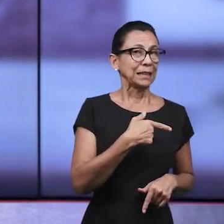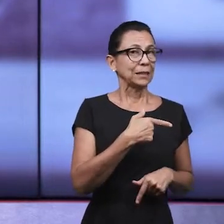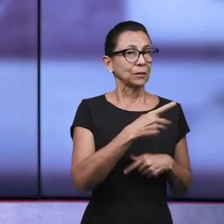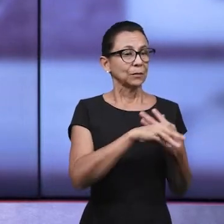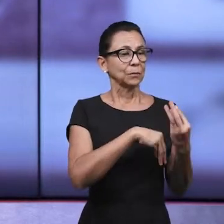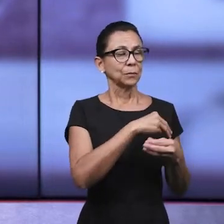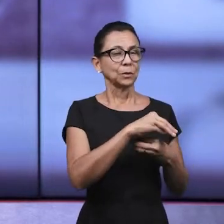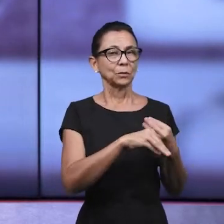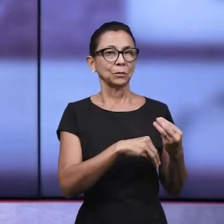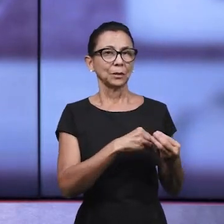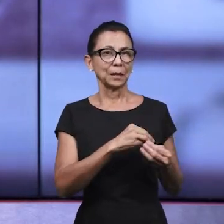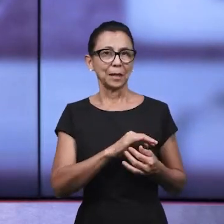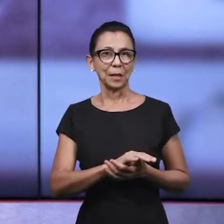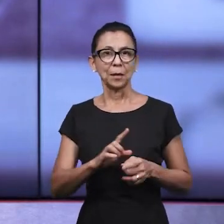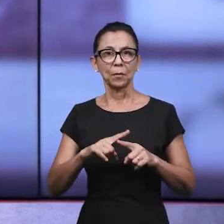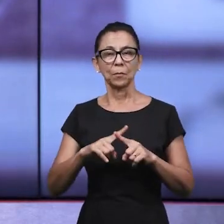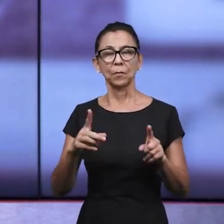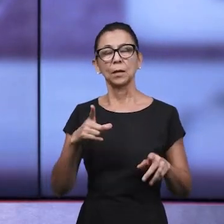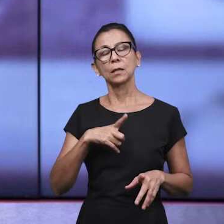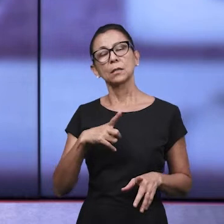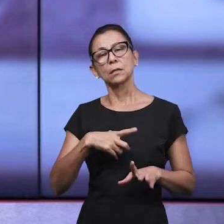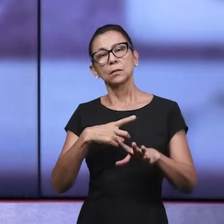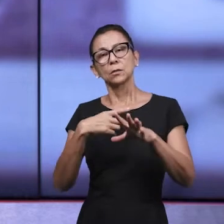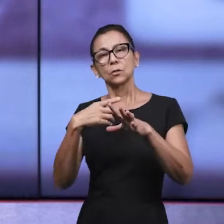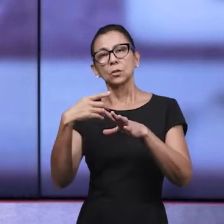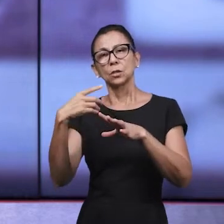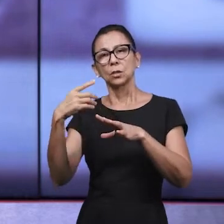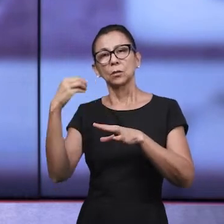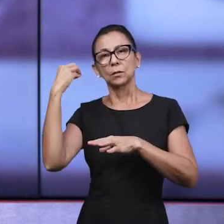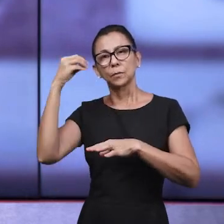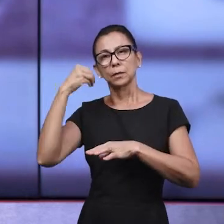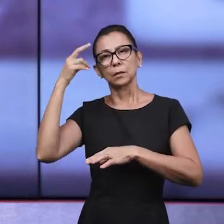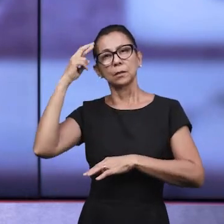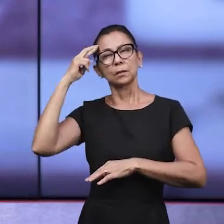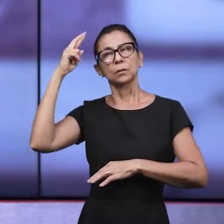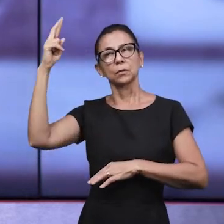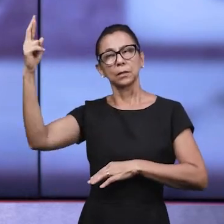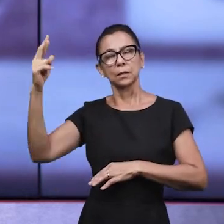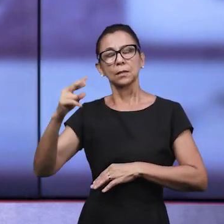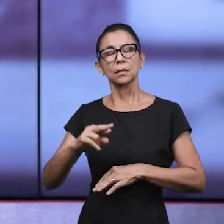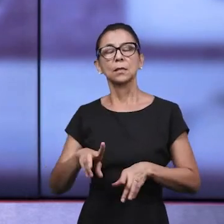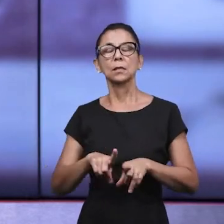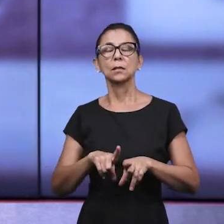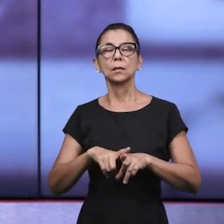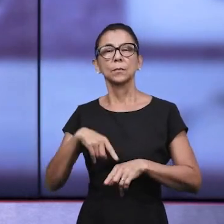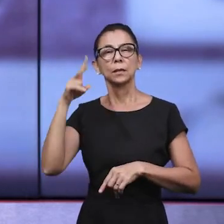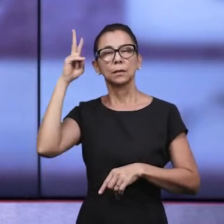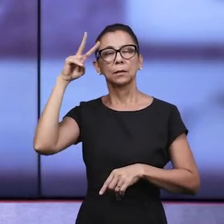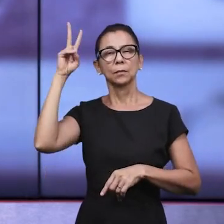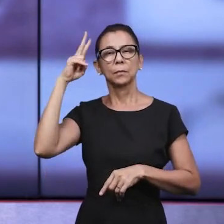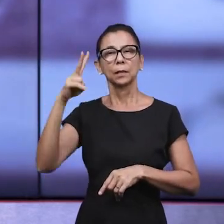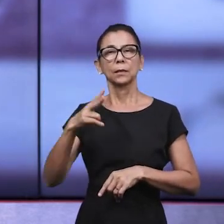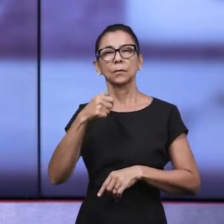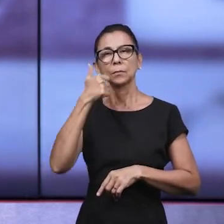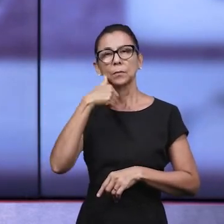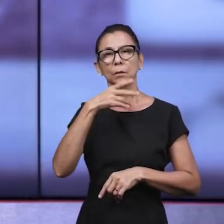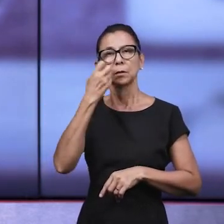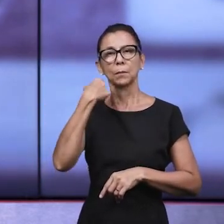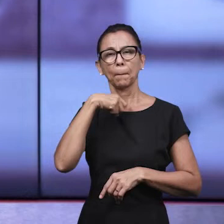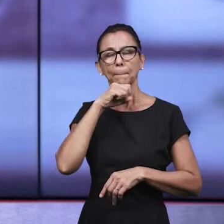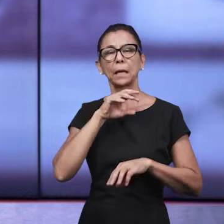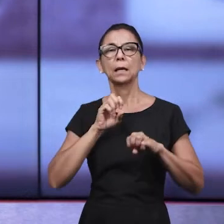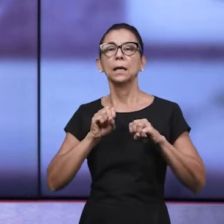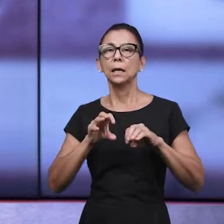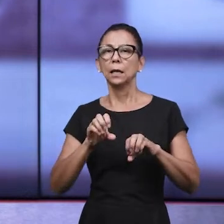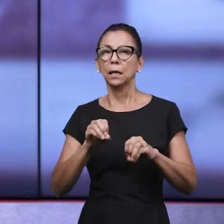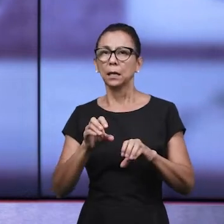qui était dans leur cœur et l'enseignement de leurs parents. Dieu leur a donné une grande sagesse de telle manière qu'ils